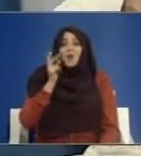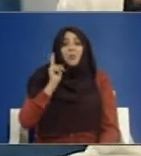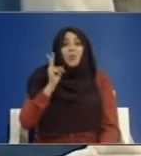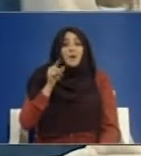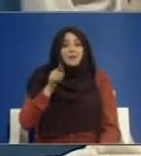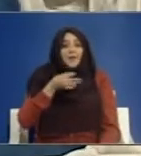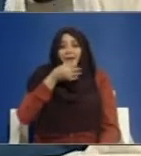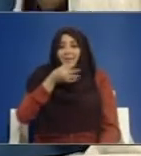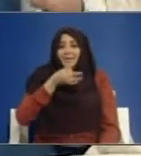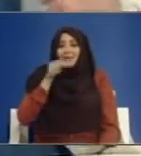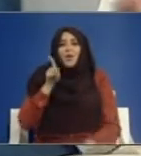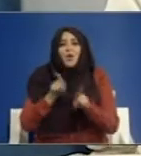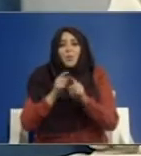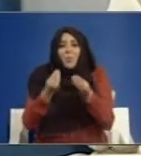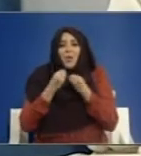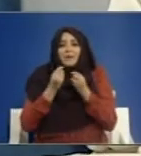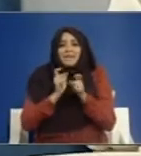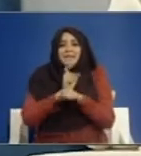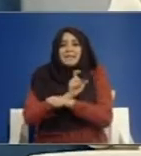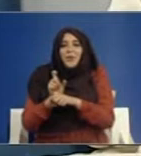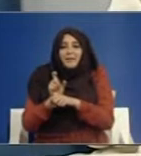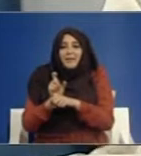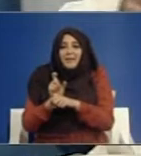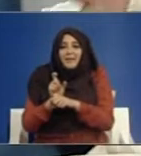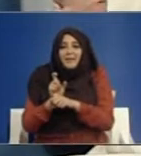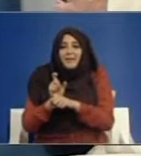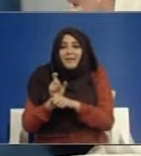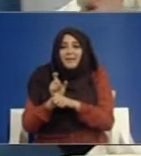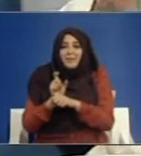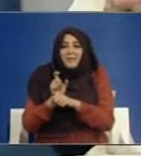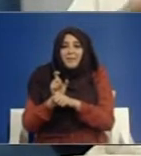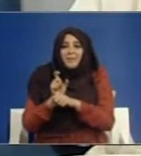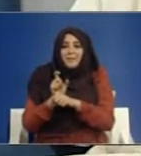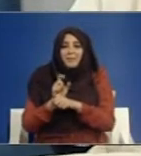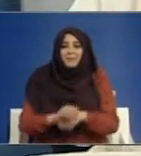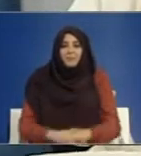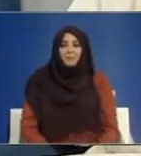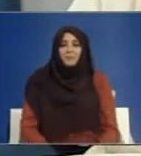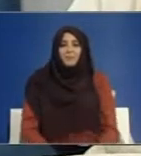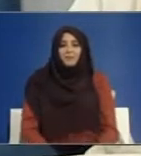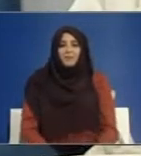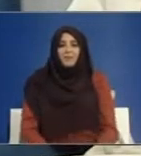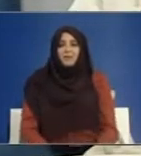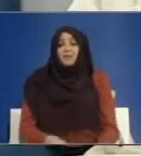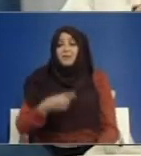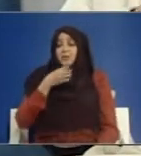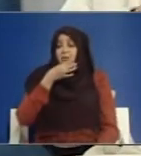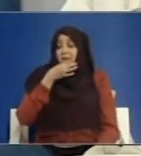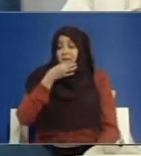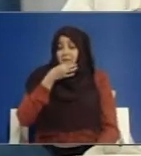هو بمثابة وقاية لك، أن يذكر فلا ينسى، وأن